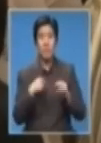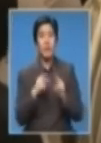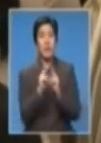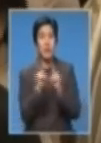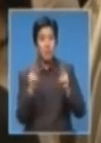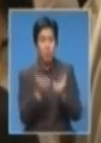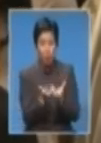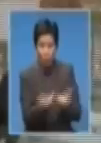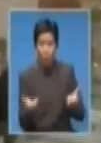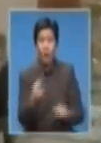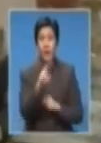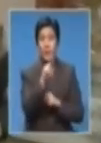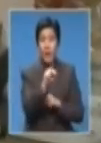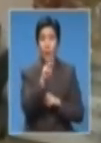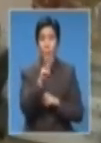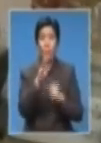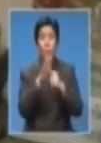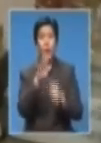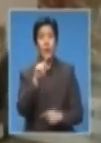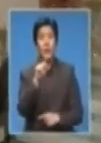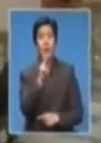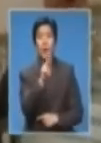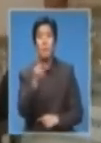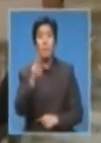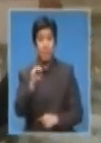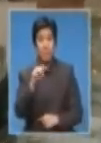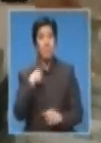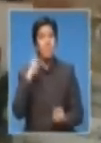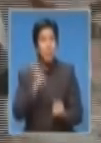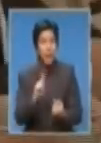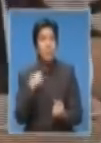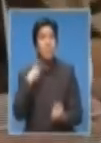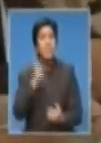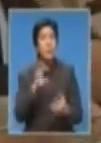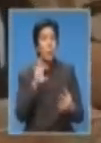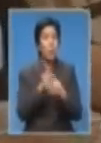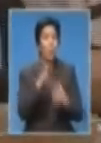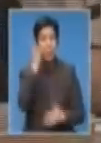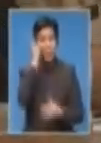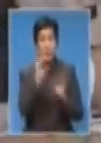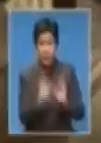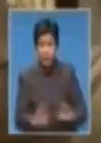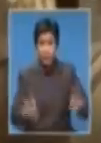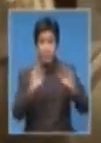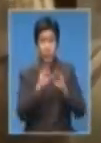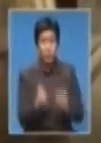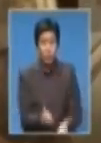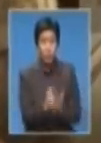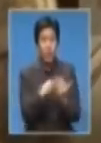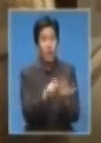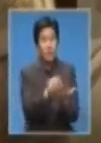บบนวัตกรรมของประเทศในสัปดาห์ที่ผ่านมาได้กำหนดนโยบายที่ชัดเจนมีมาตรการสำคัญในการที่จะนำพาประเทศ